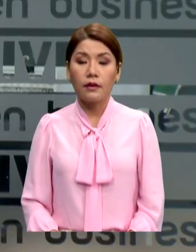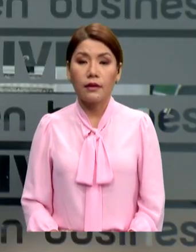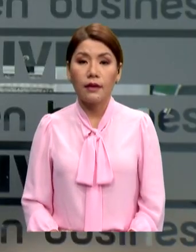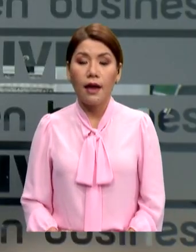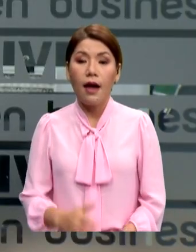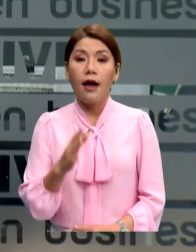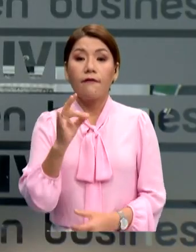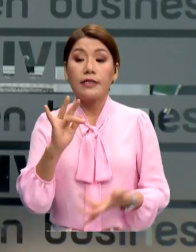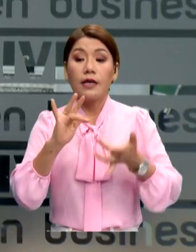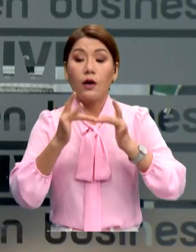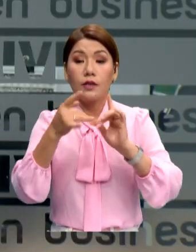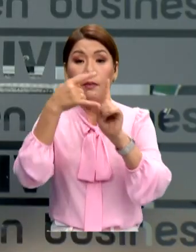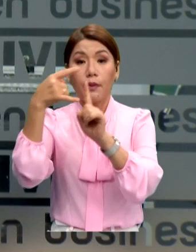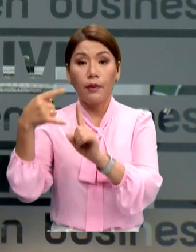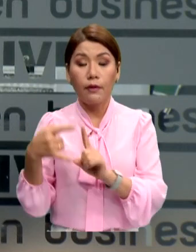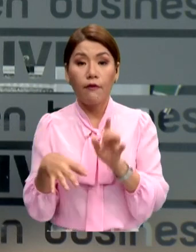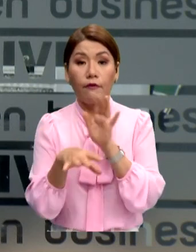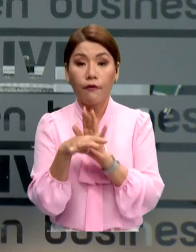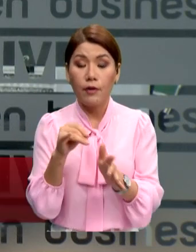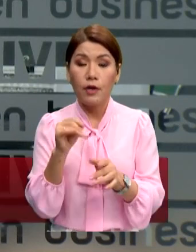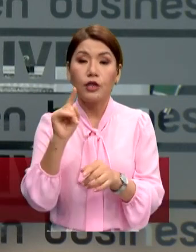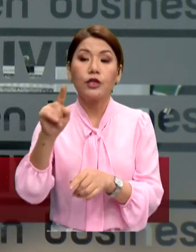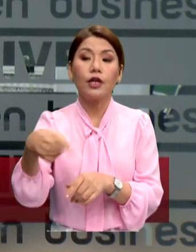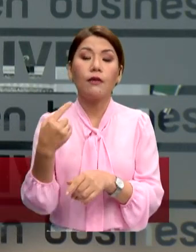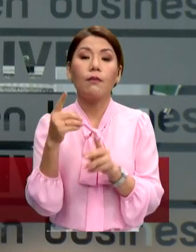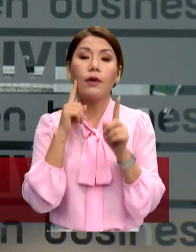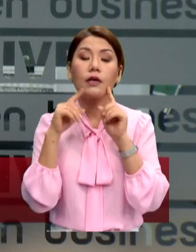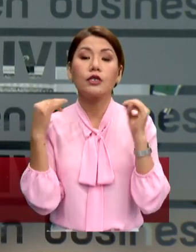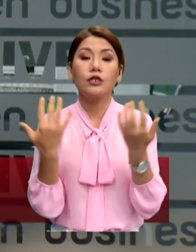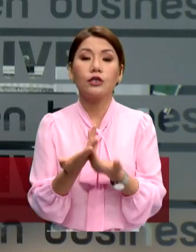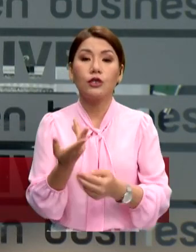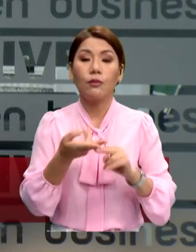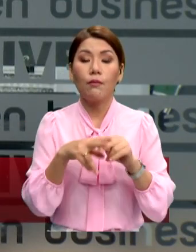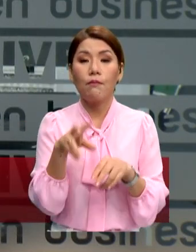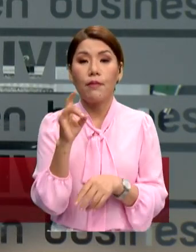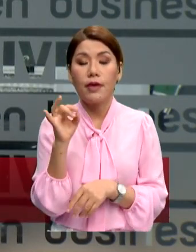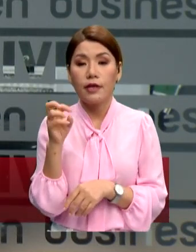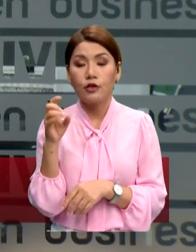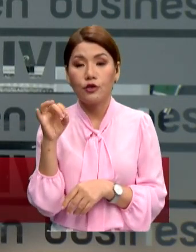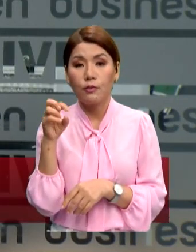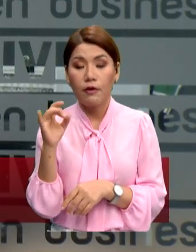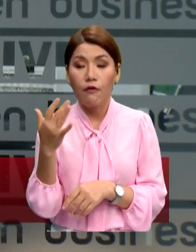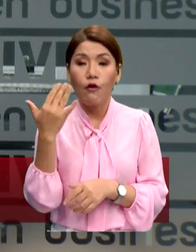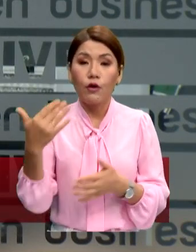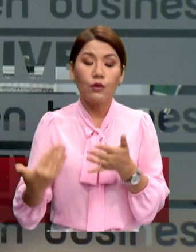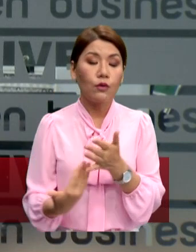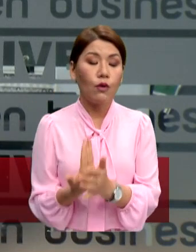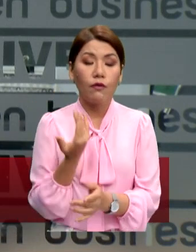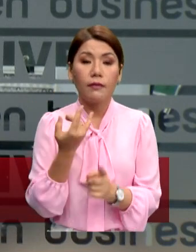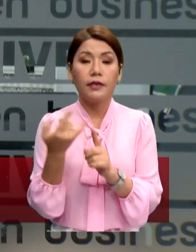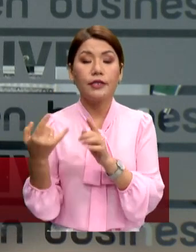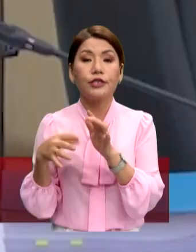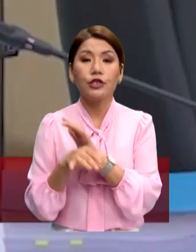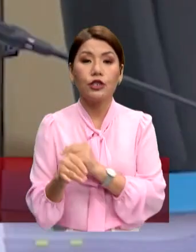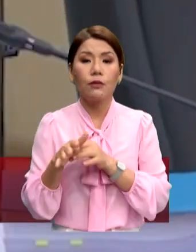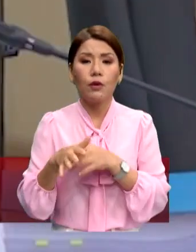Вести онлайн-трансляцию во время выборов требуют мажилисмены. По словам депутата Берика Дюсембинова, такое нововведение поможет